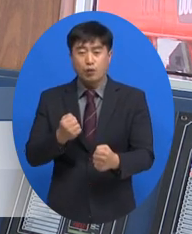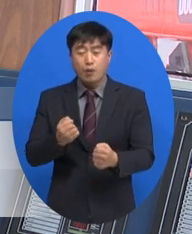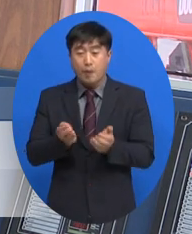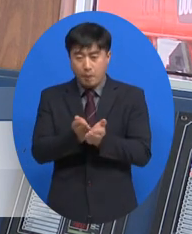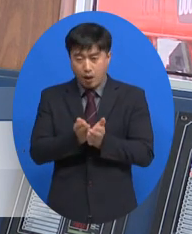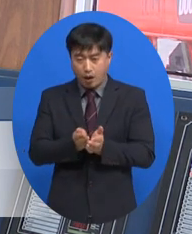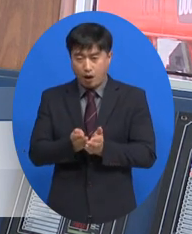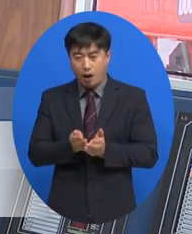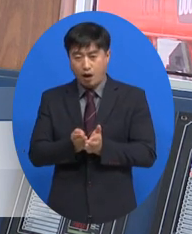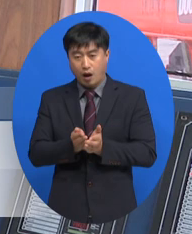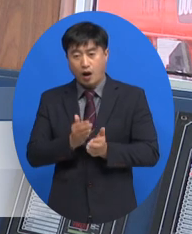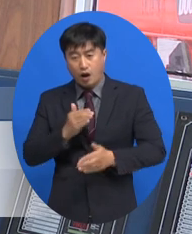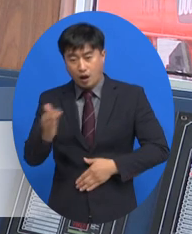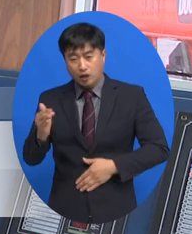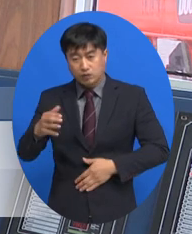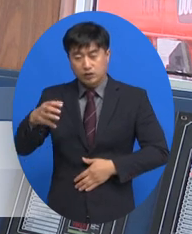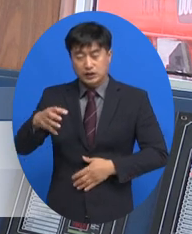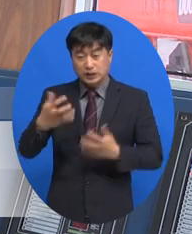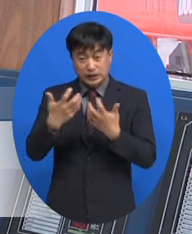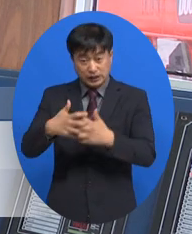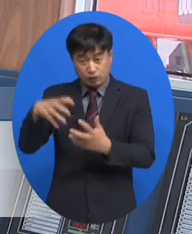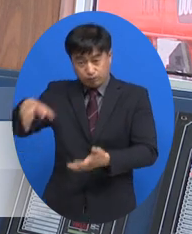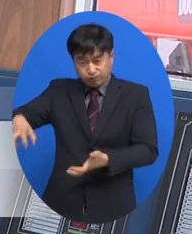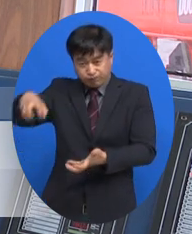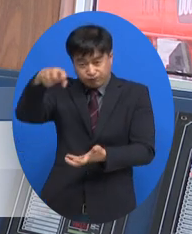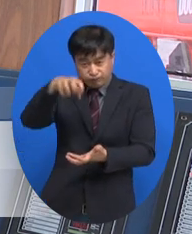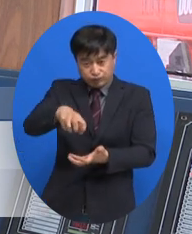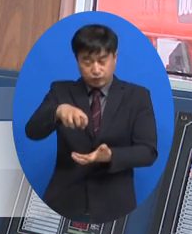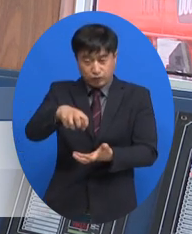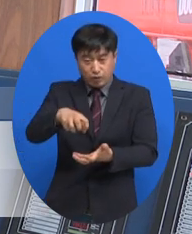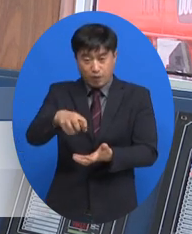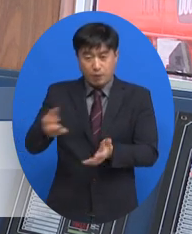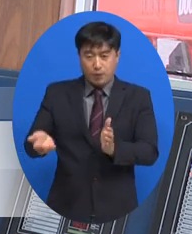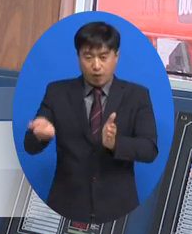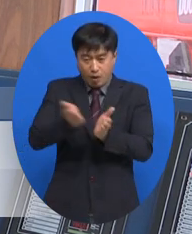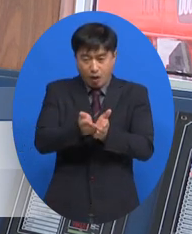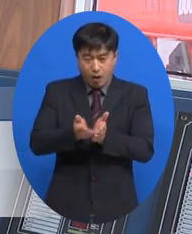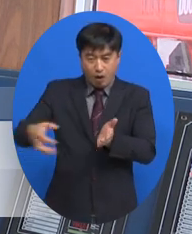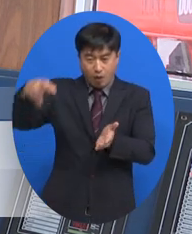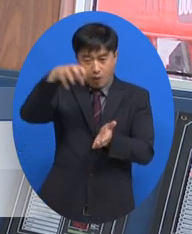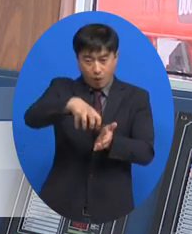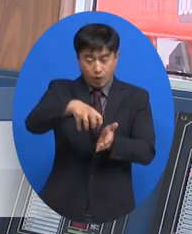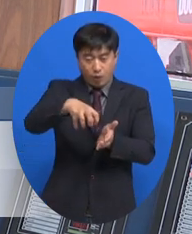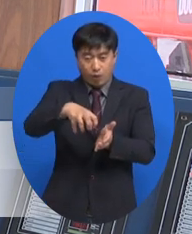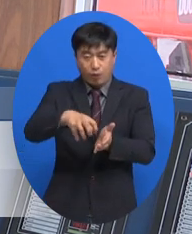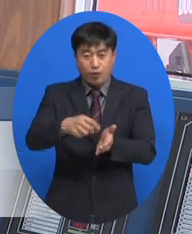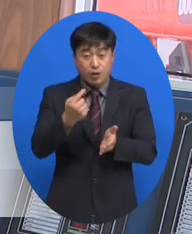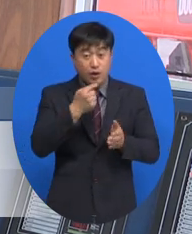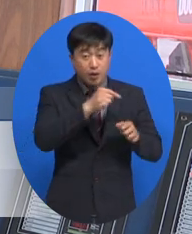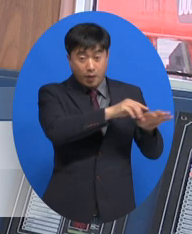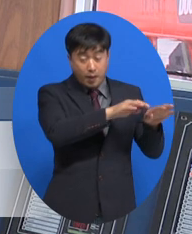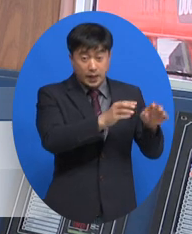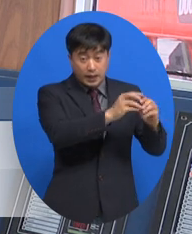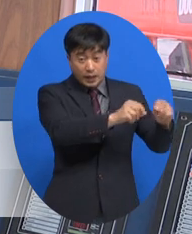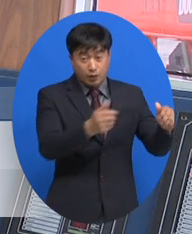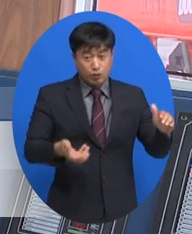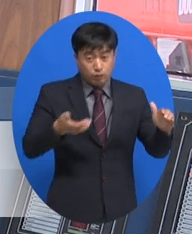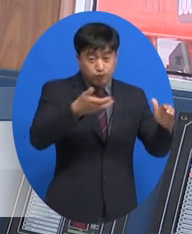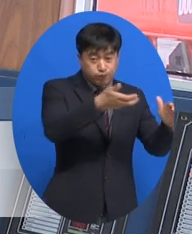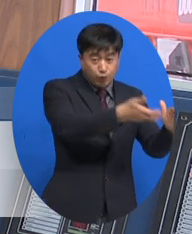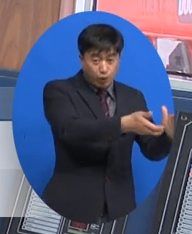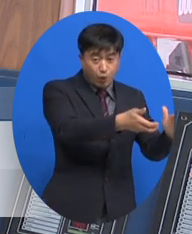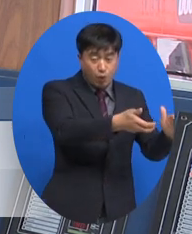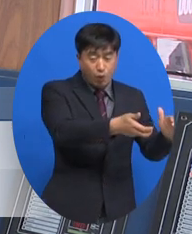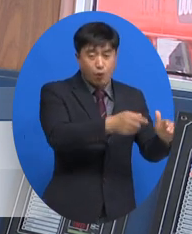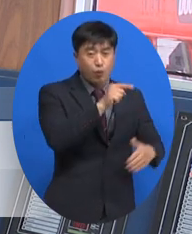선박이 접근해서 또 장비를 이용해서 건져내고 또 선박에 적재를 하고 또 해안가로 이동을 해서